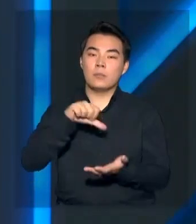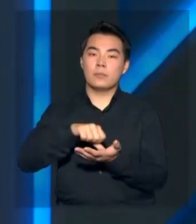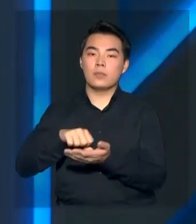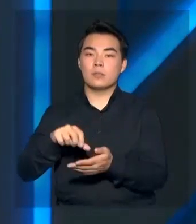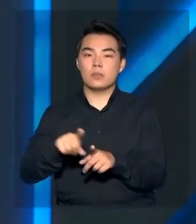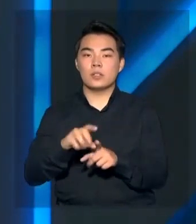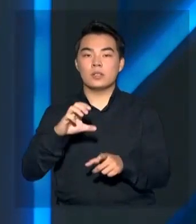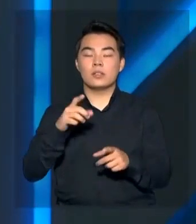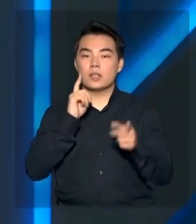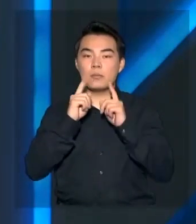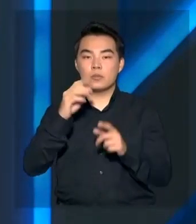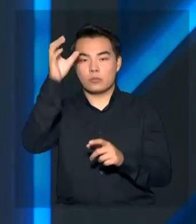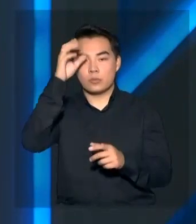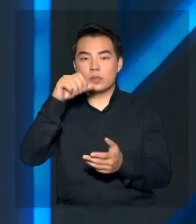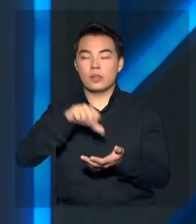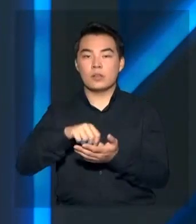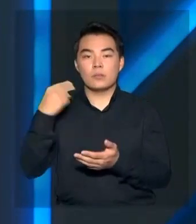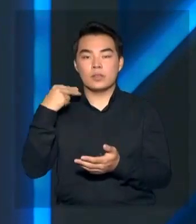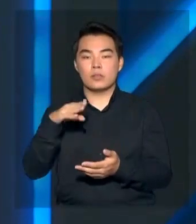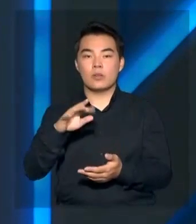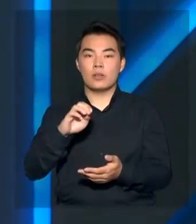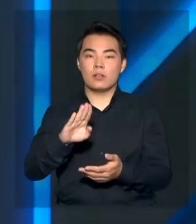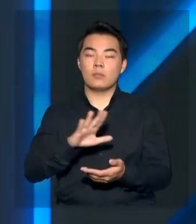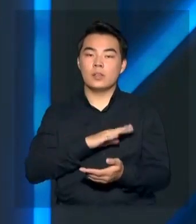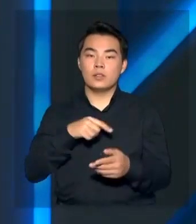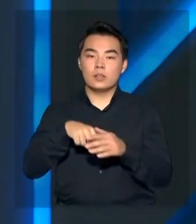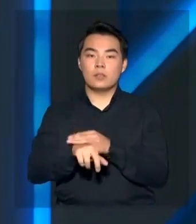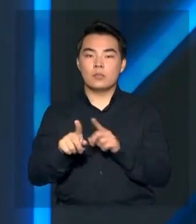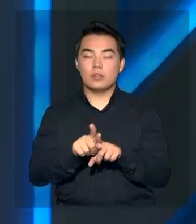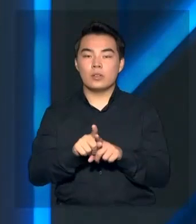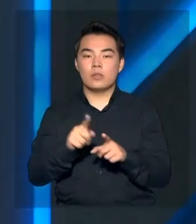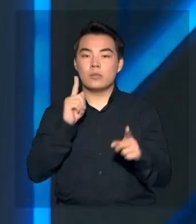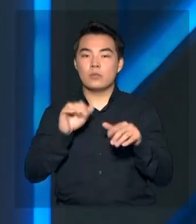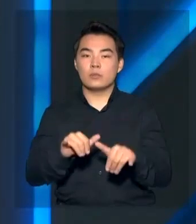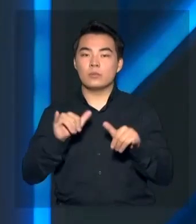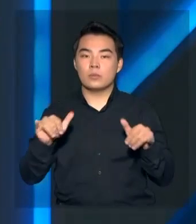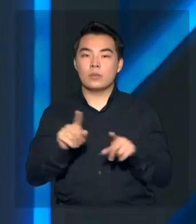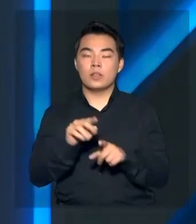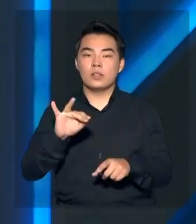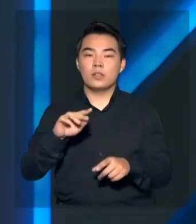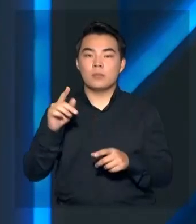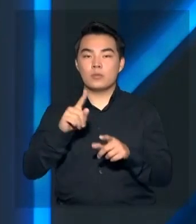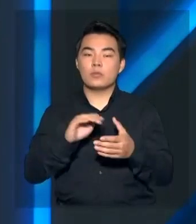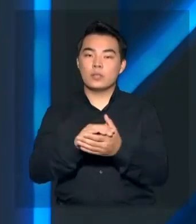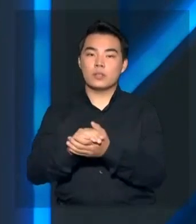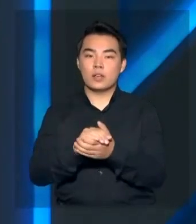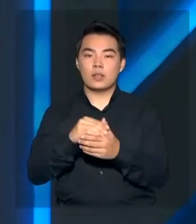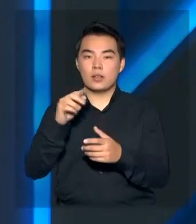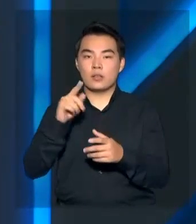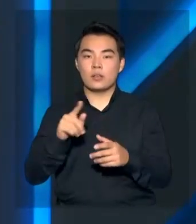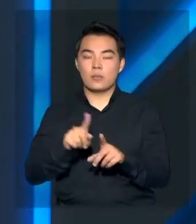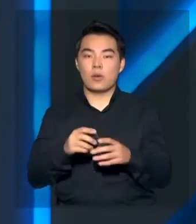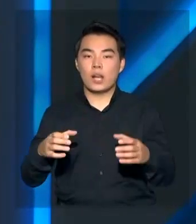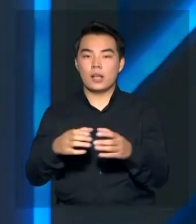саммите Организации тюркских государств на повестке обсуждения масштабирования интеграции стран-участниц организации.